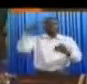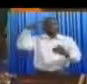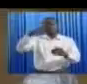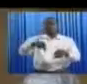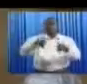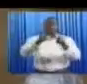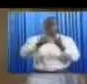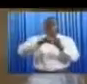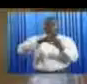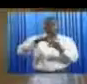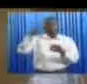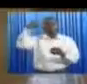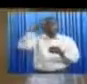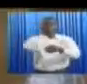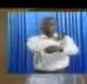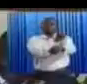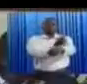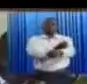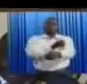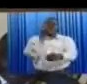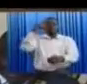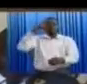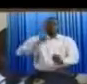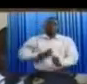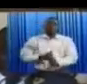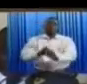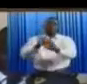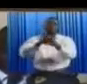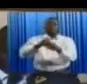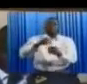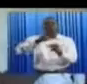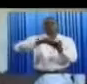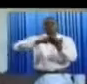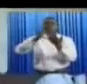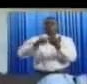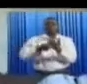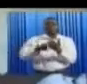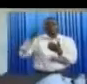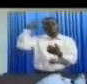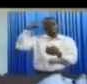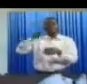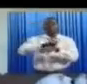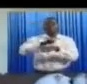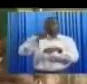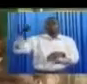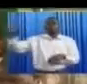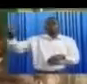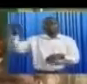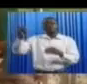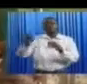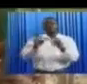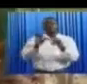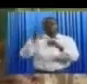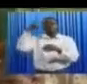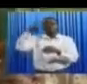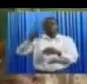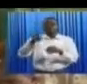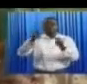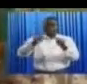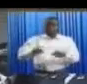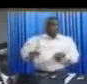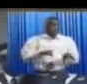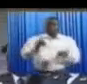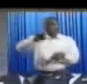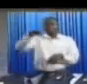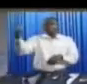d'accord à soumettre aux autorités compétentes pour la suite du processus. Et le Sud-Ouest compte en faire autant à l'avenir avec une